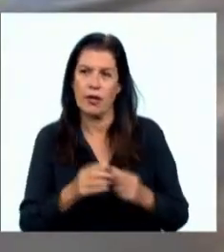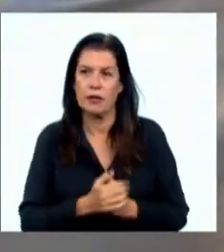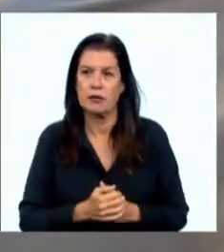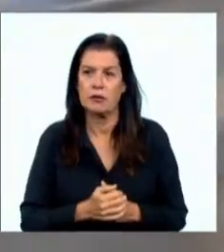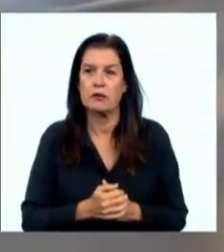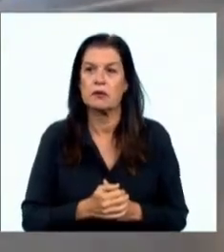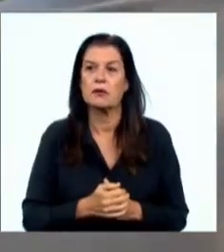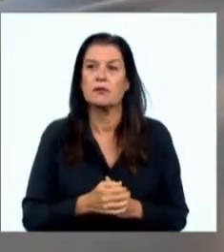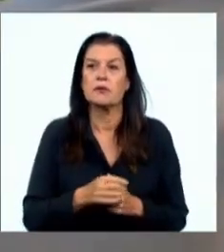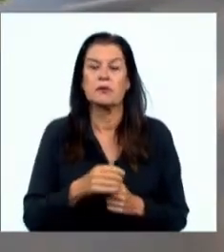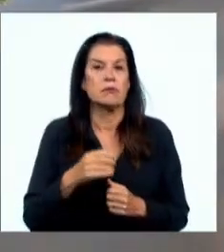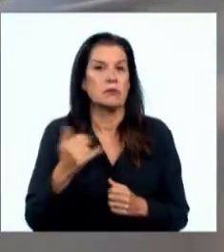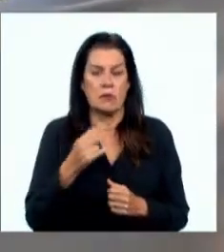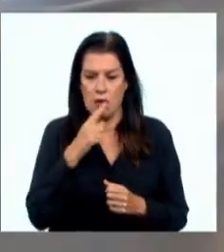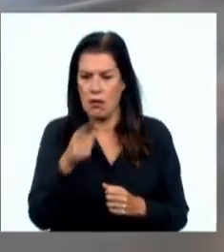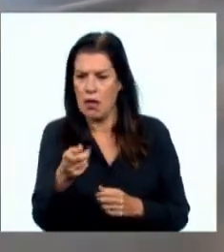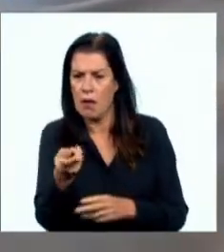גופת לוחם וחייל.